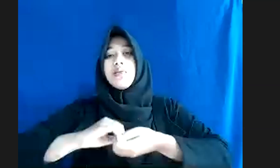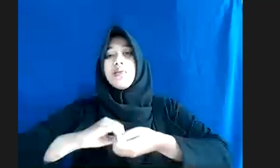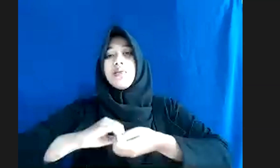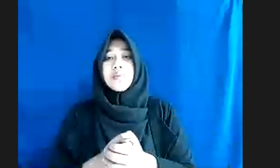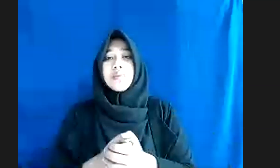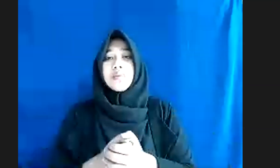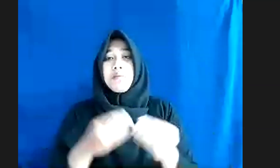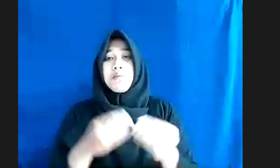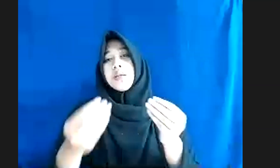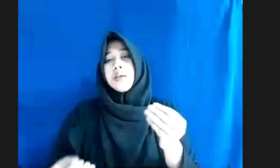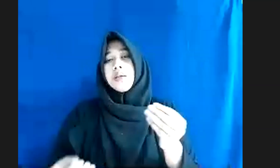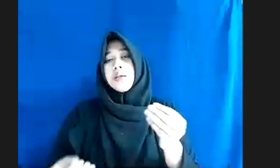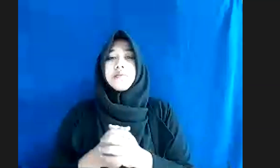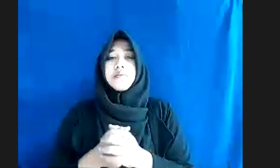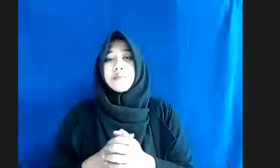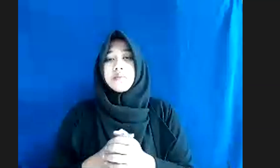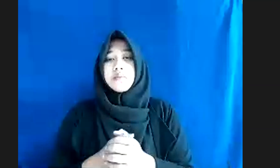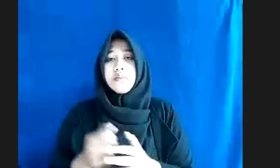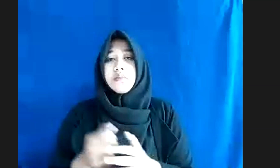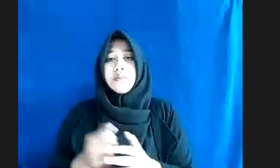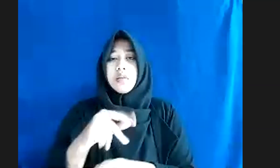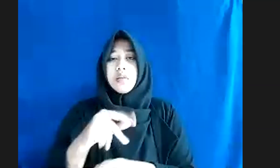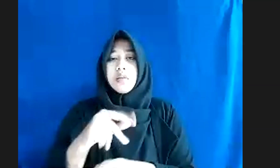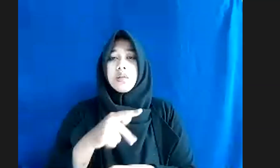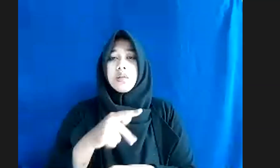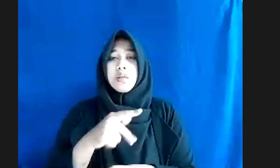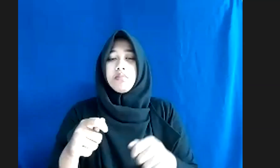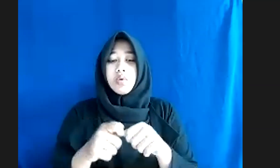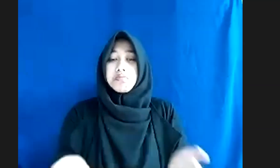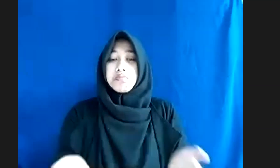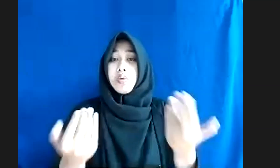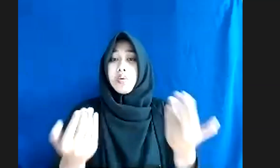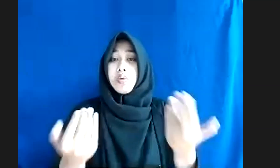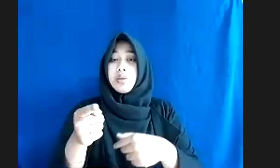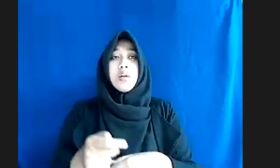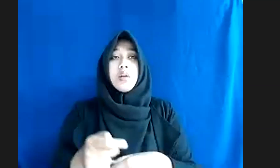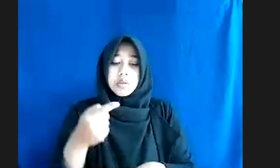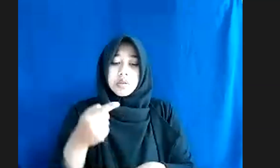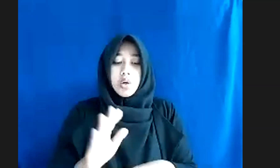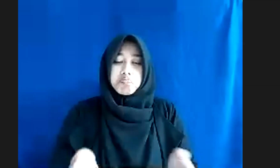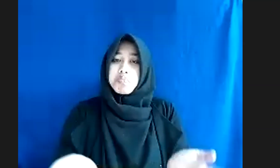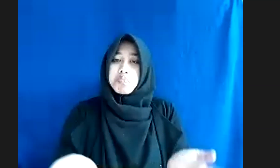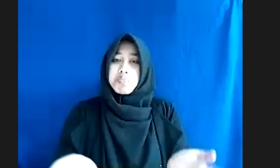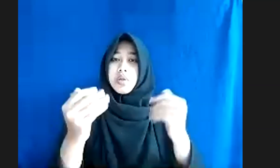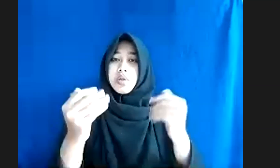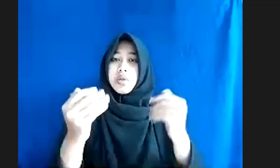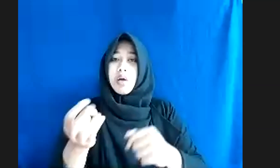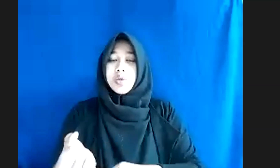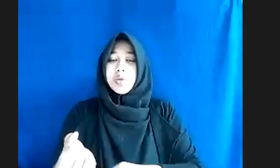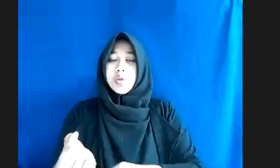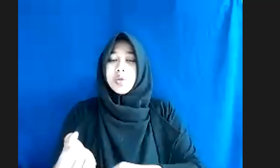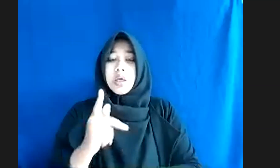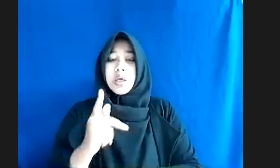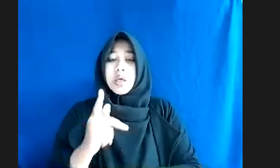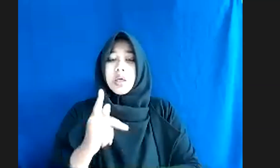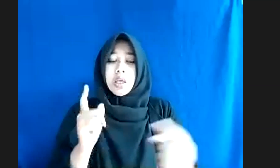kita sedang membuat bangunan itu. Tentu ini bukan bangunan yang mudah karena yang kita lawan adalah tadi kalau Bapak yang